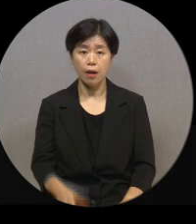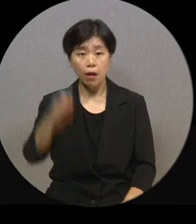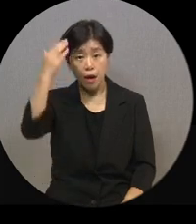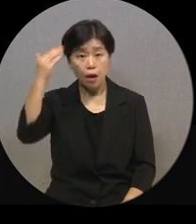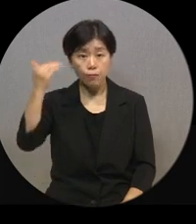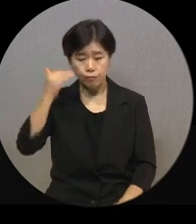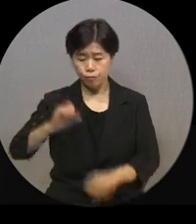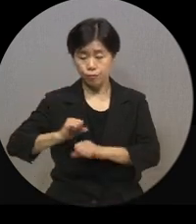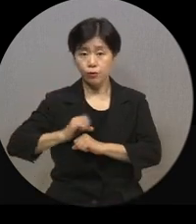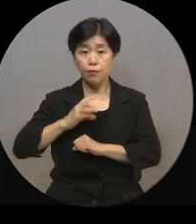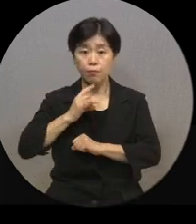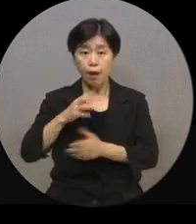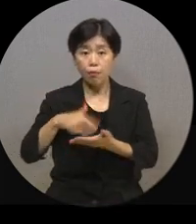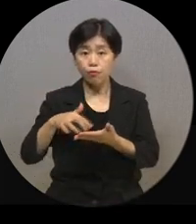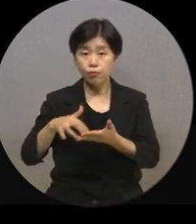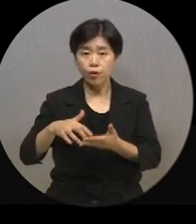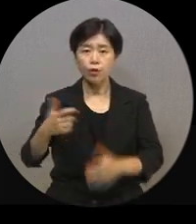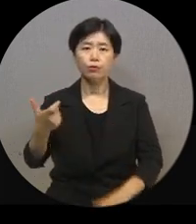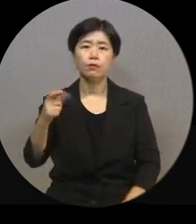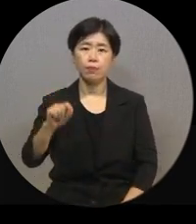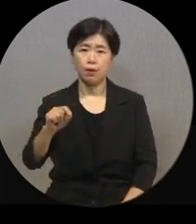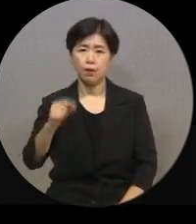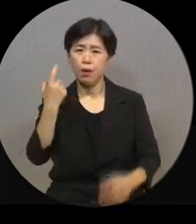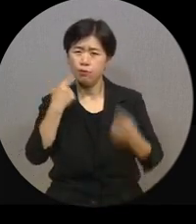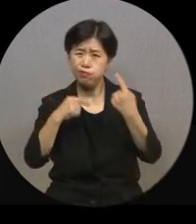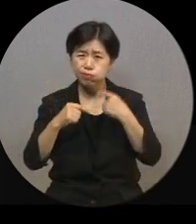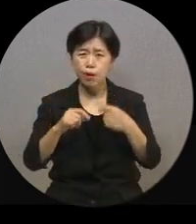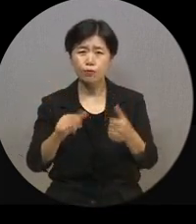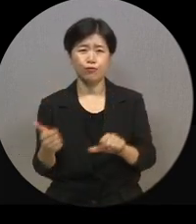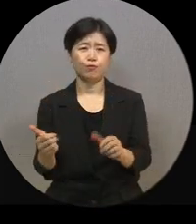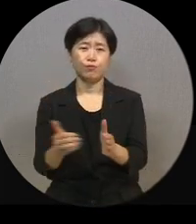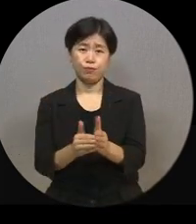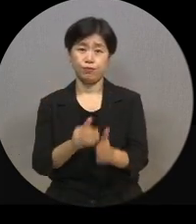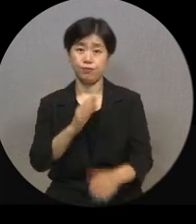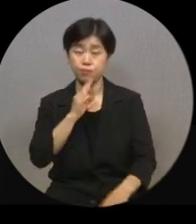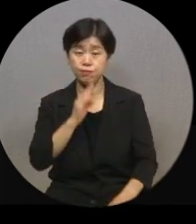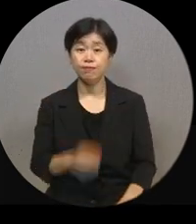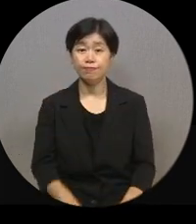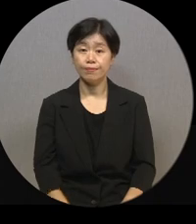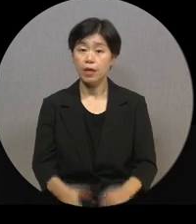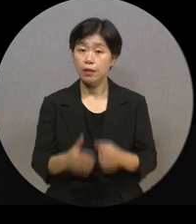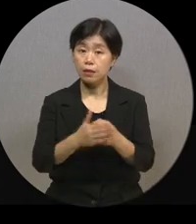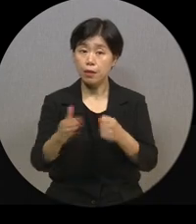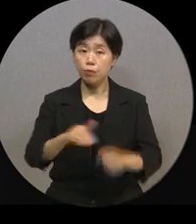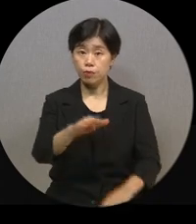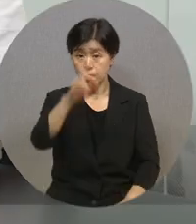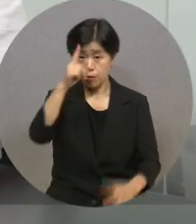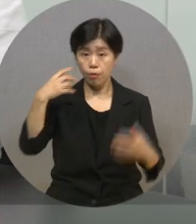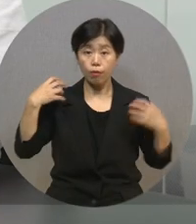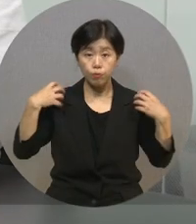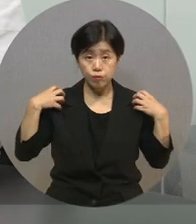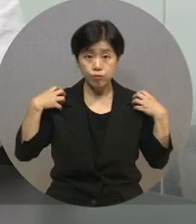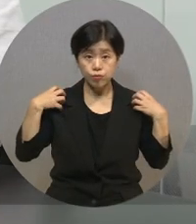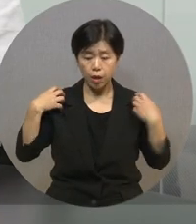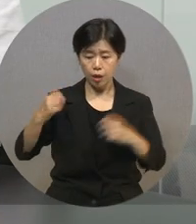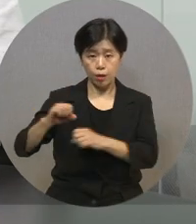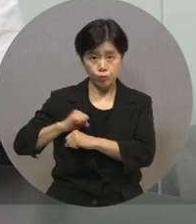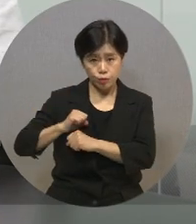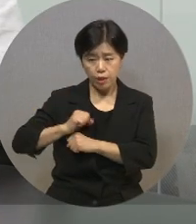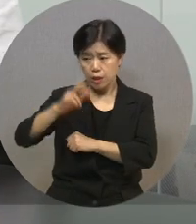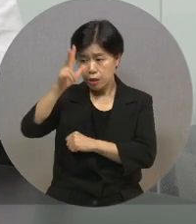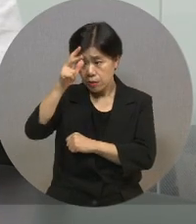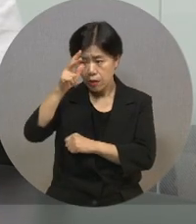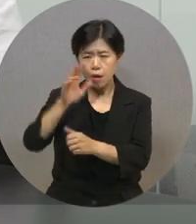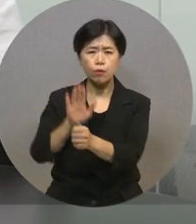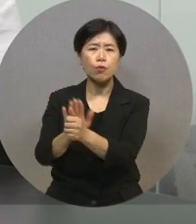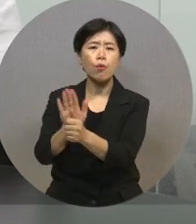그 당시에 한 60만 명이 부상을 당하거나 사망을 했다고 해요. 그러니 우리 정부에서는 그 군인이나 경찰을 지원할